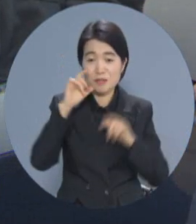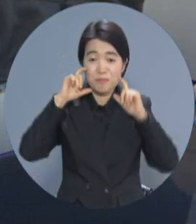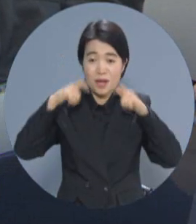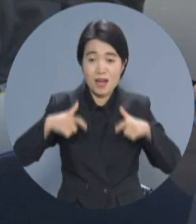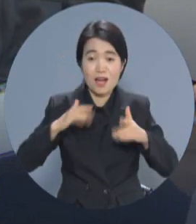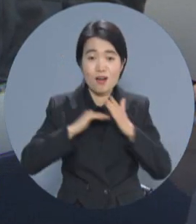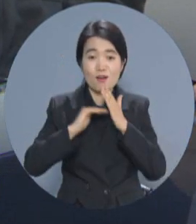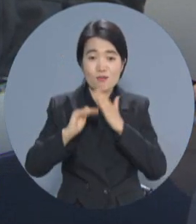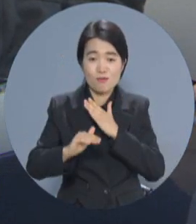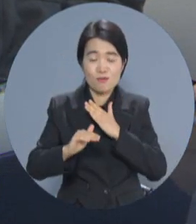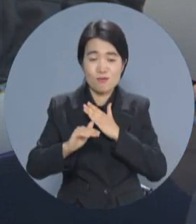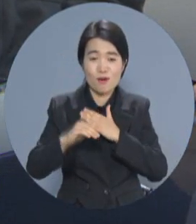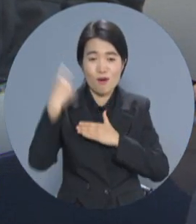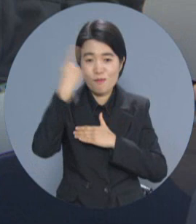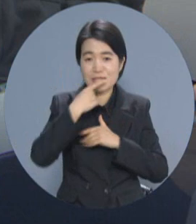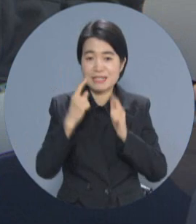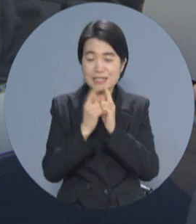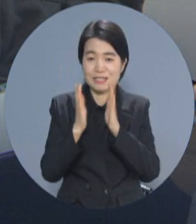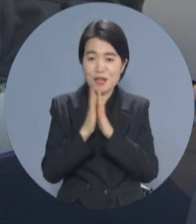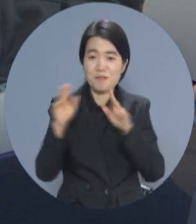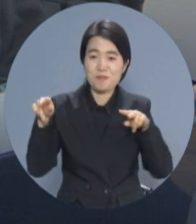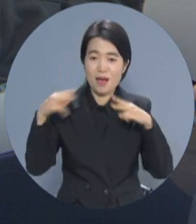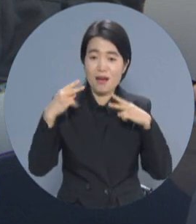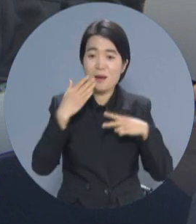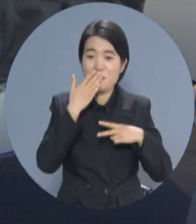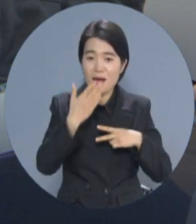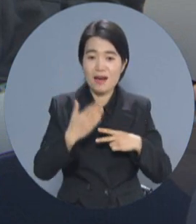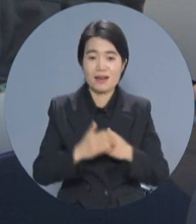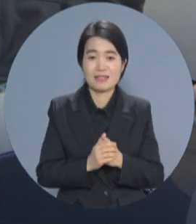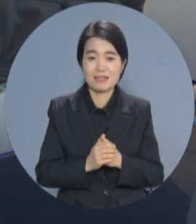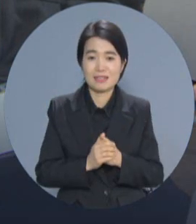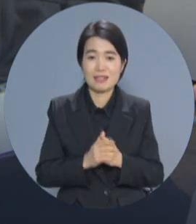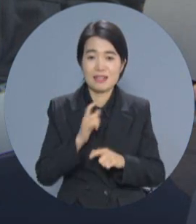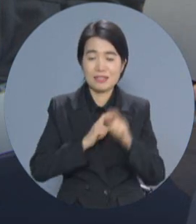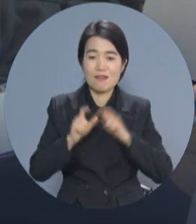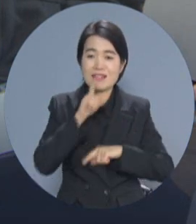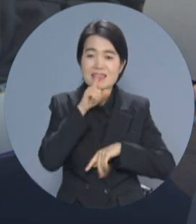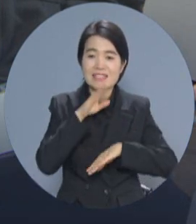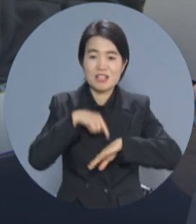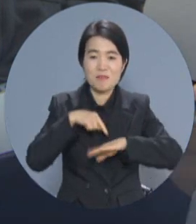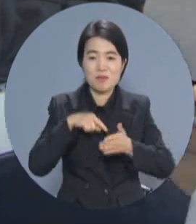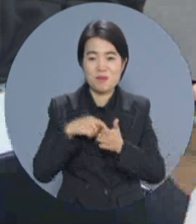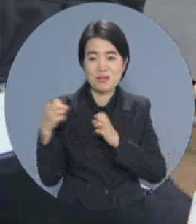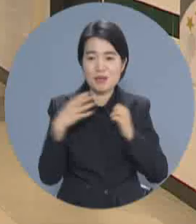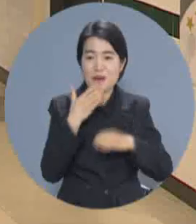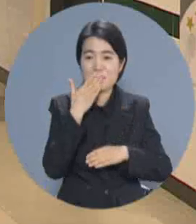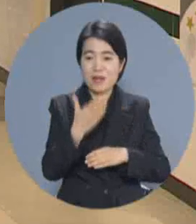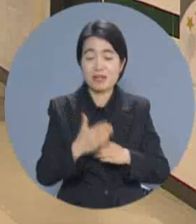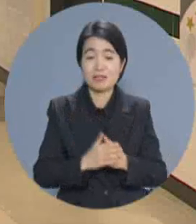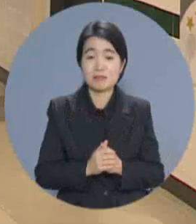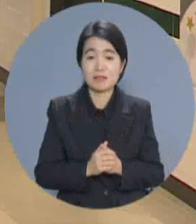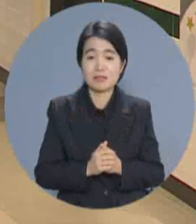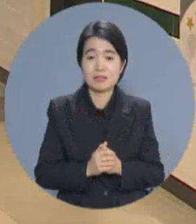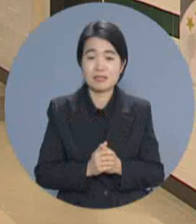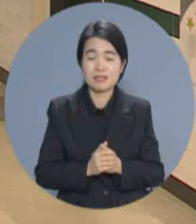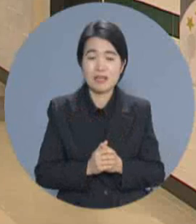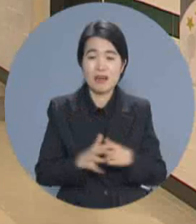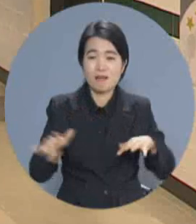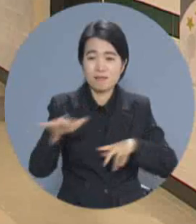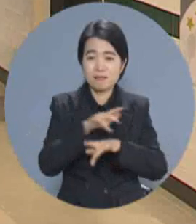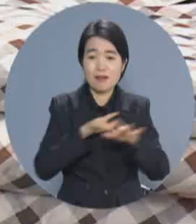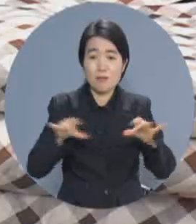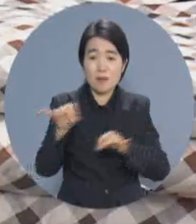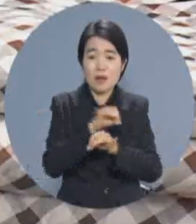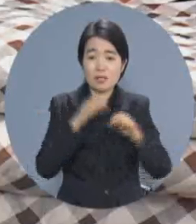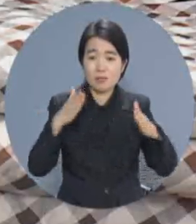나서 얼굴을 직접 대면할 수 있으니까 좀 더 진심으로 대할 수 있게 된 것 같아요. 다수가 이용하는